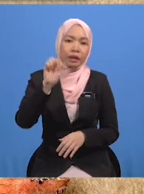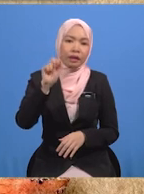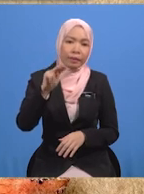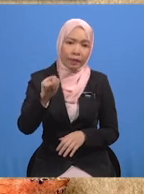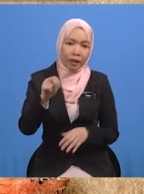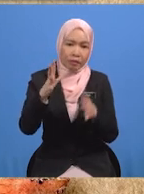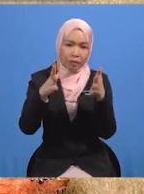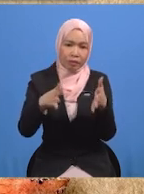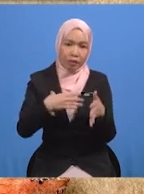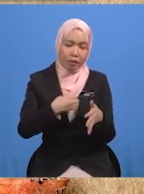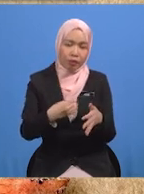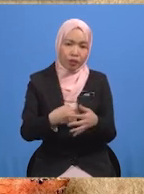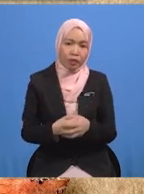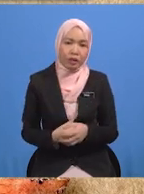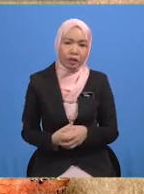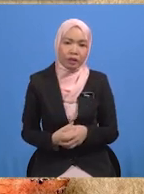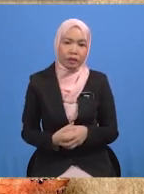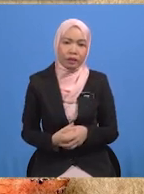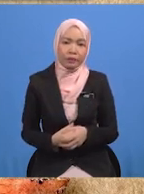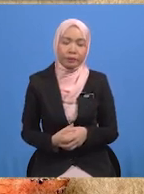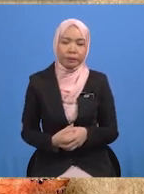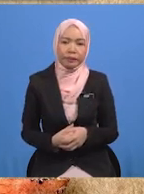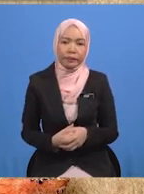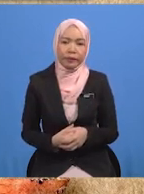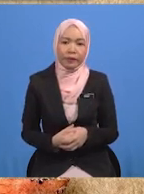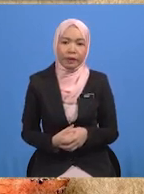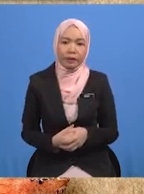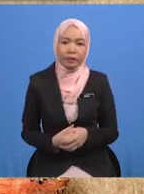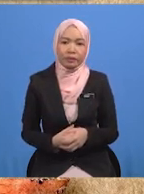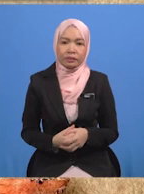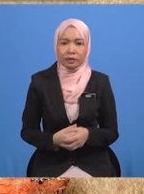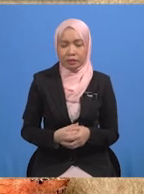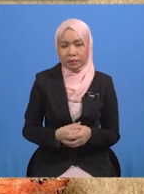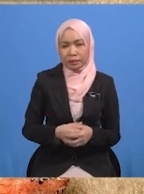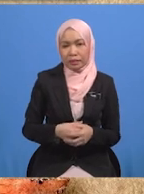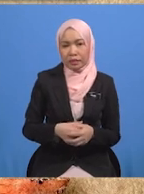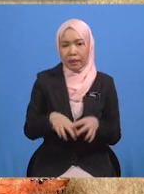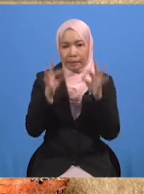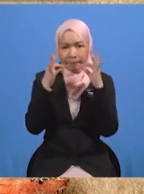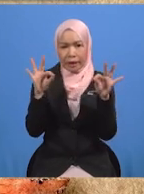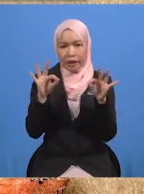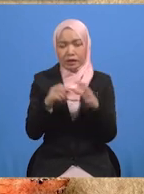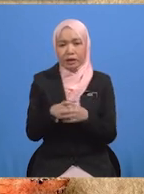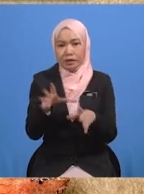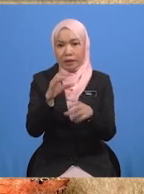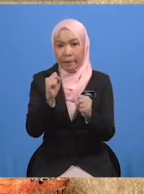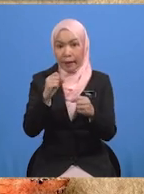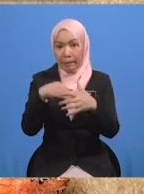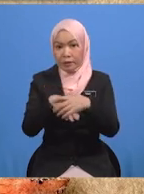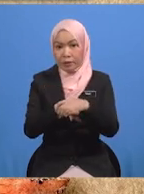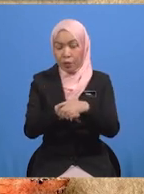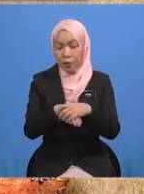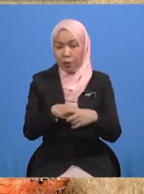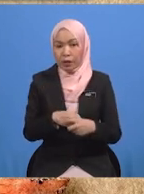telah berjaya menceroboh dan menakluki Algeria dan Tunisia. Pada masa sama,